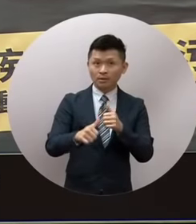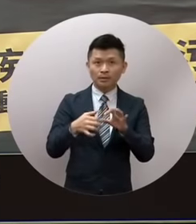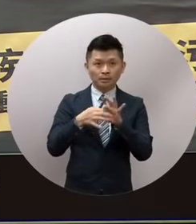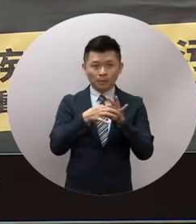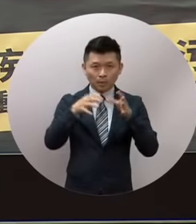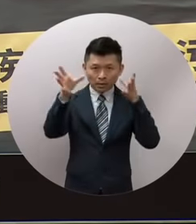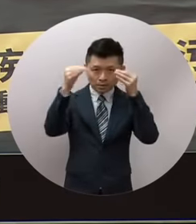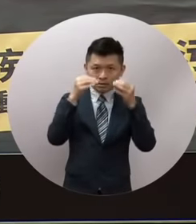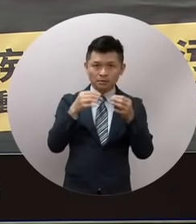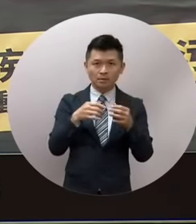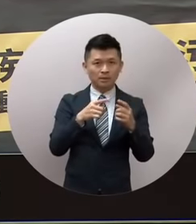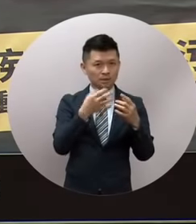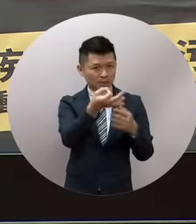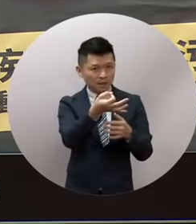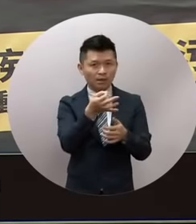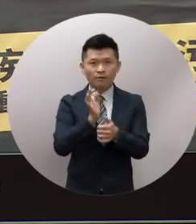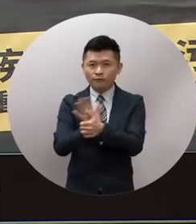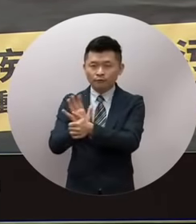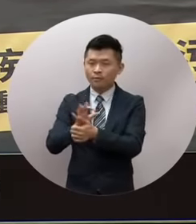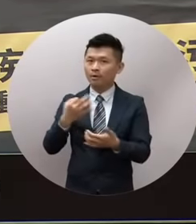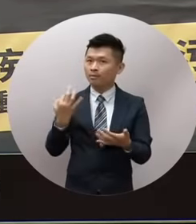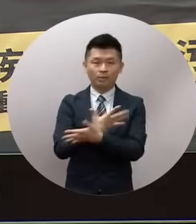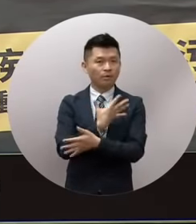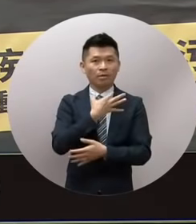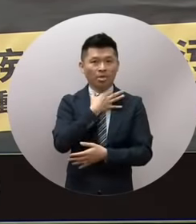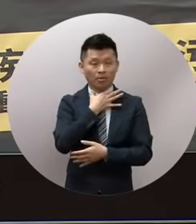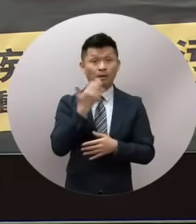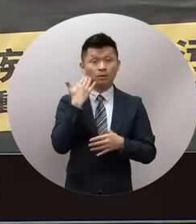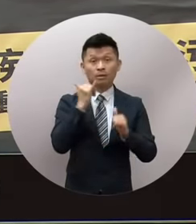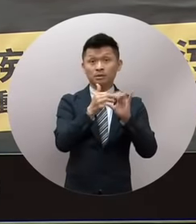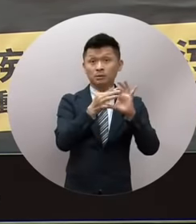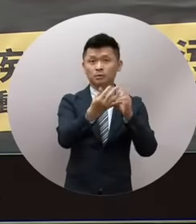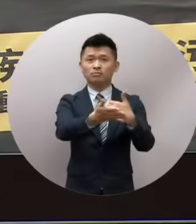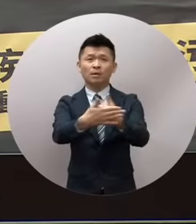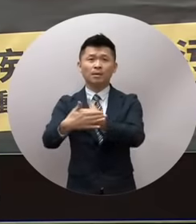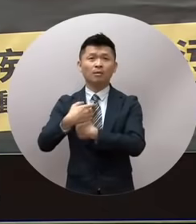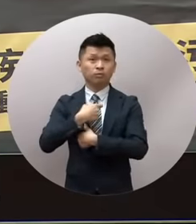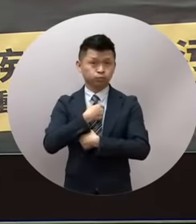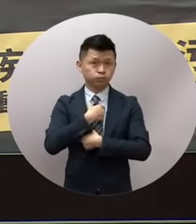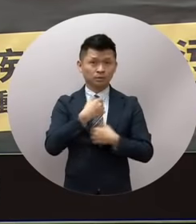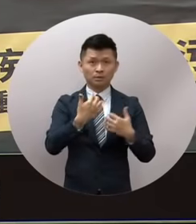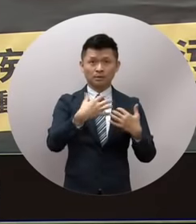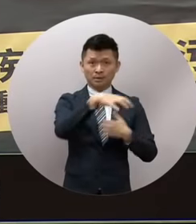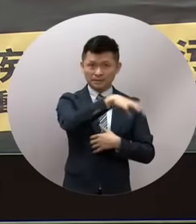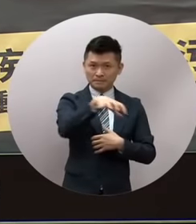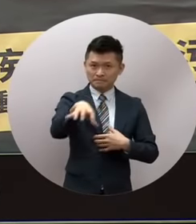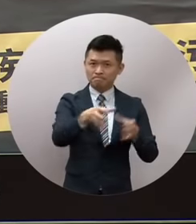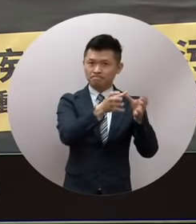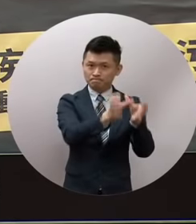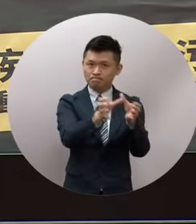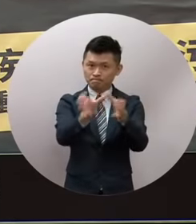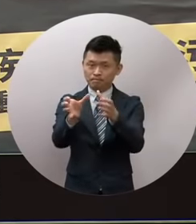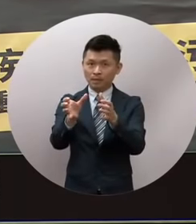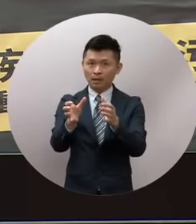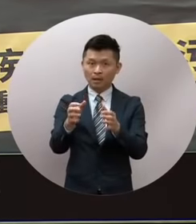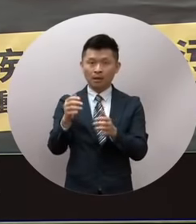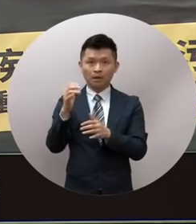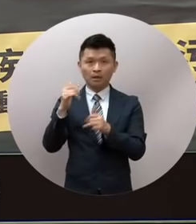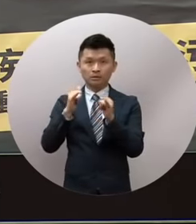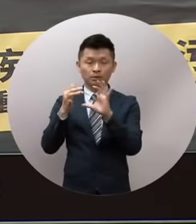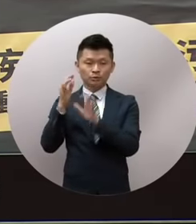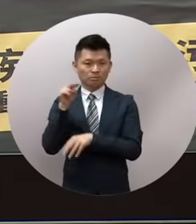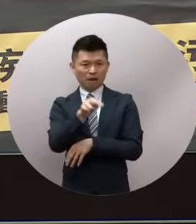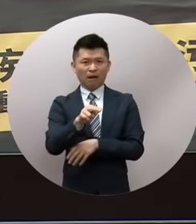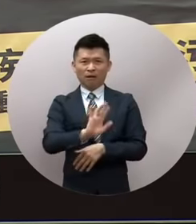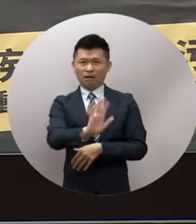相关的资源非常的不足，我们如果希望能够在社区上得到支持系统，这些机构的建制等等，其实也会受到社区的排挤。那其实